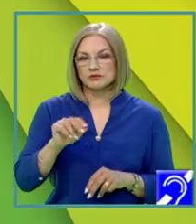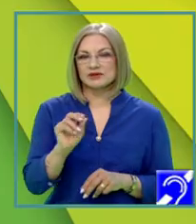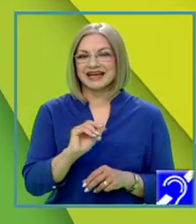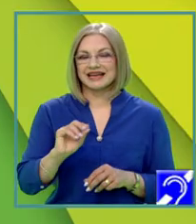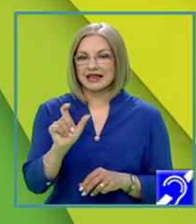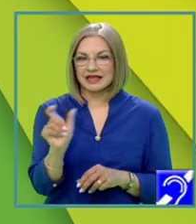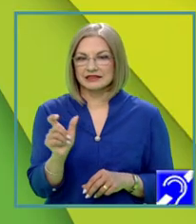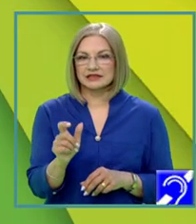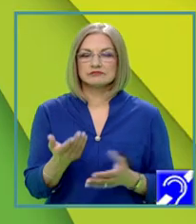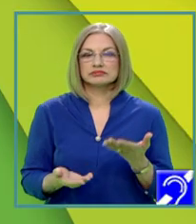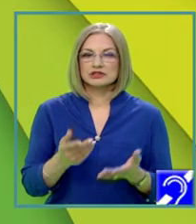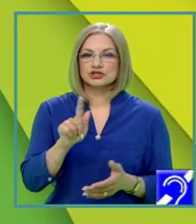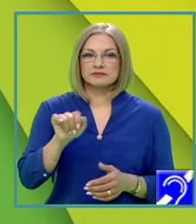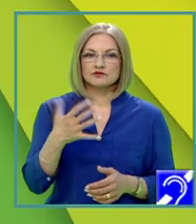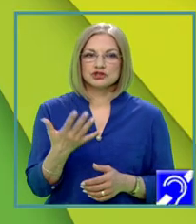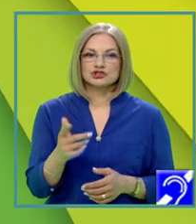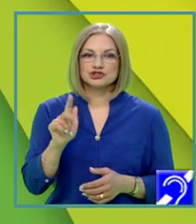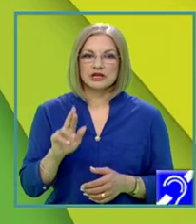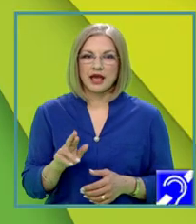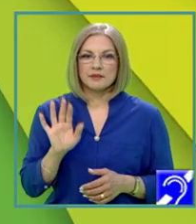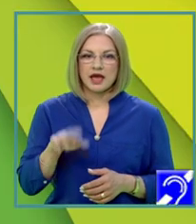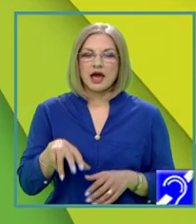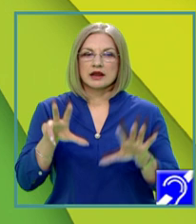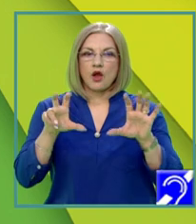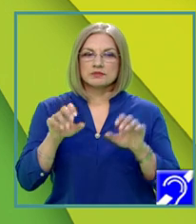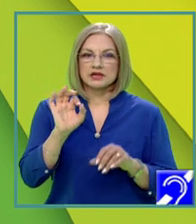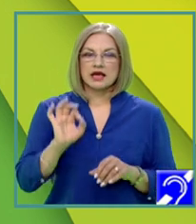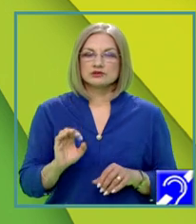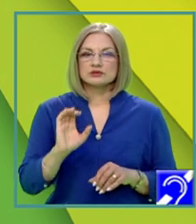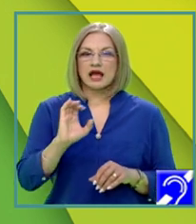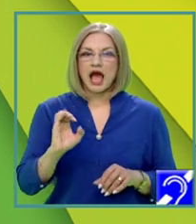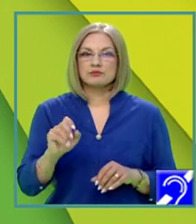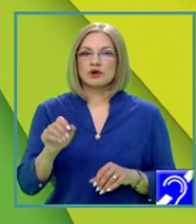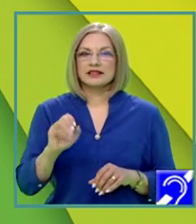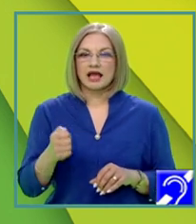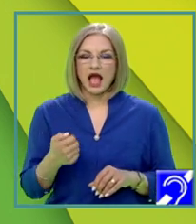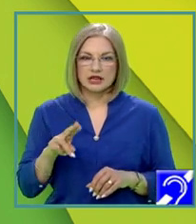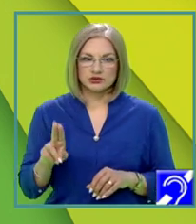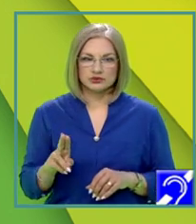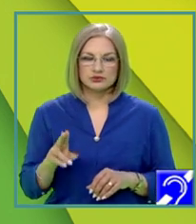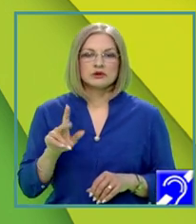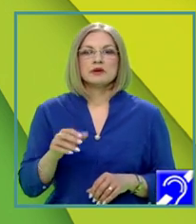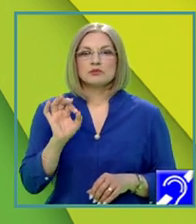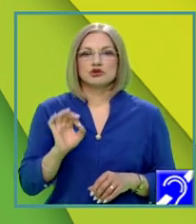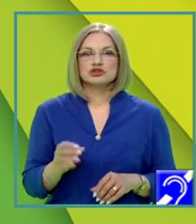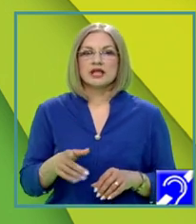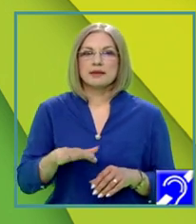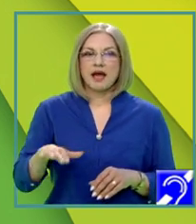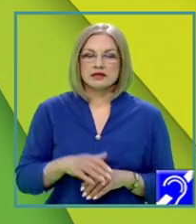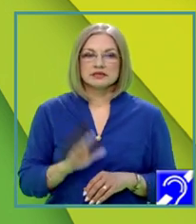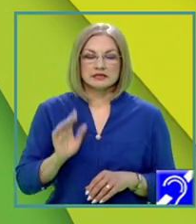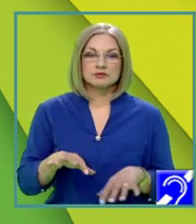de 7,5 km care conține 80% carbon are calciu procentaj masic avem